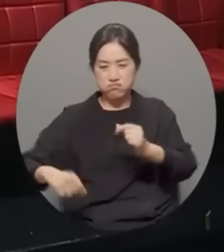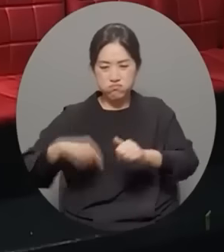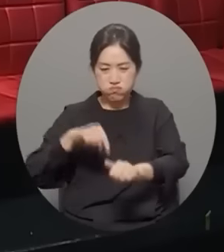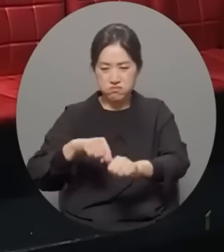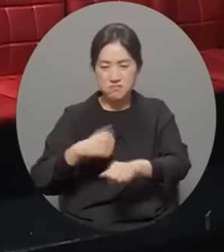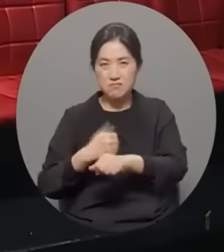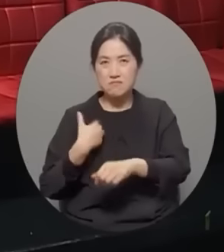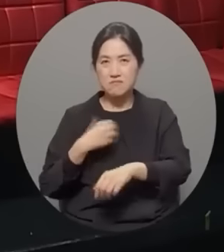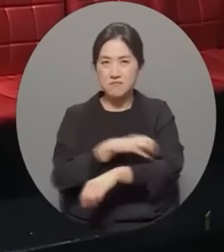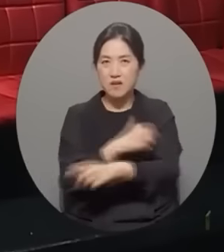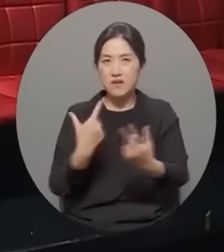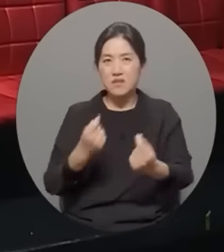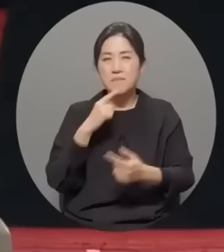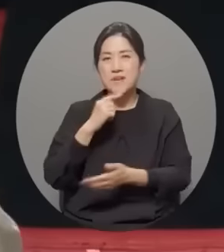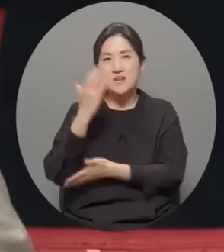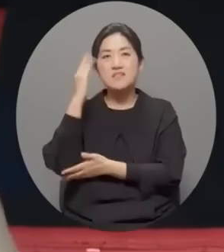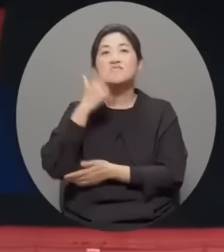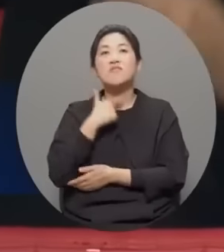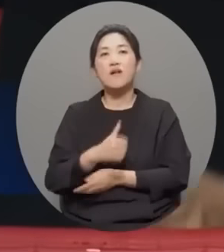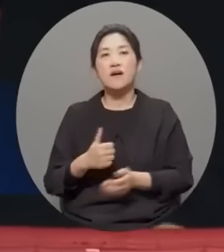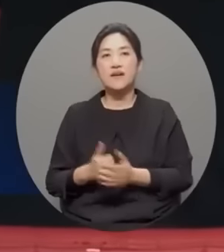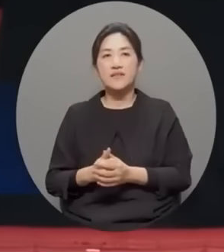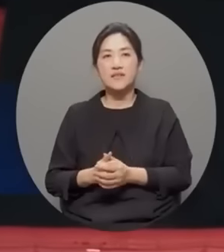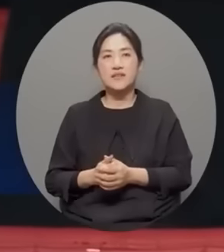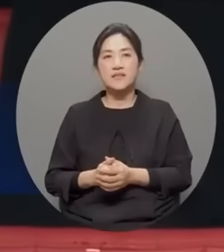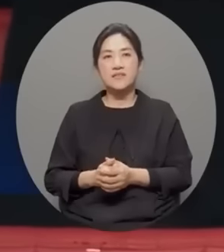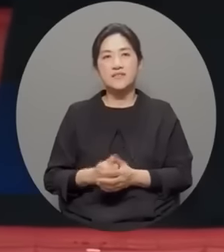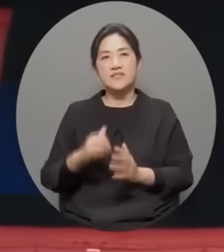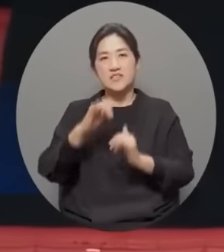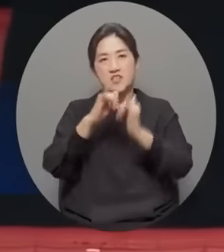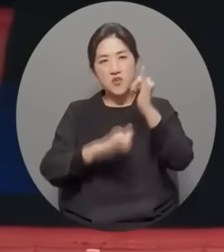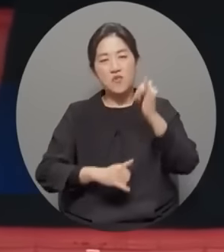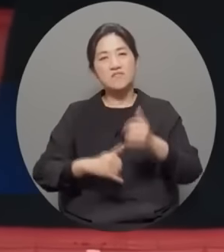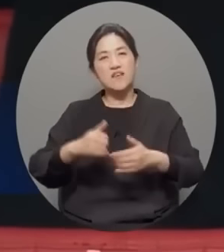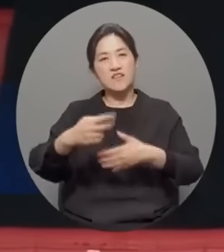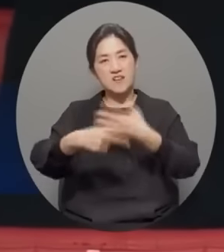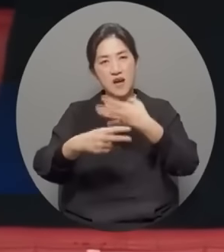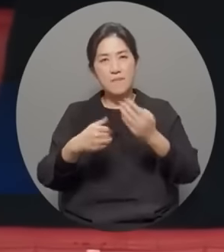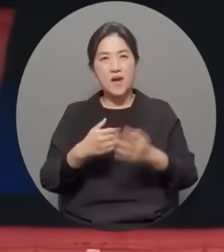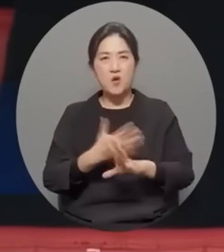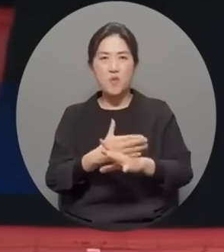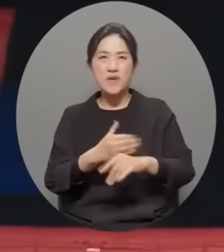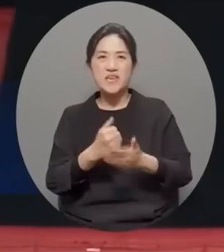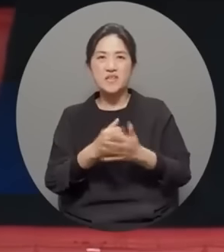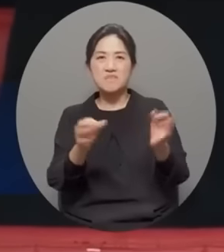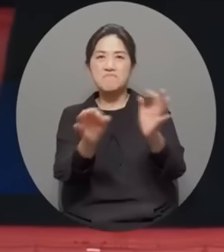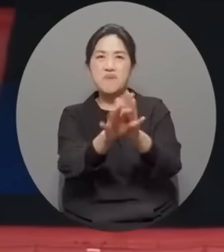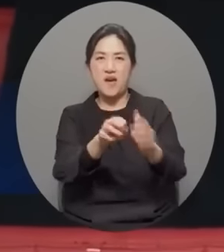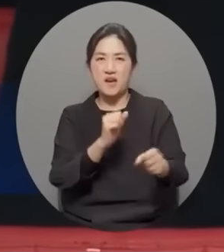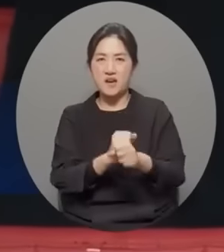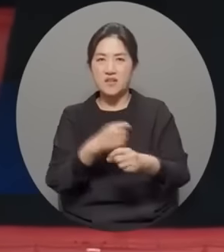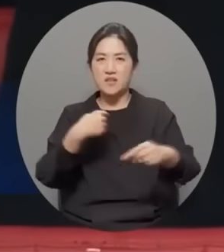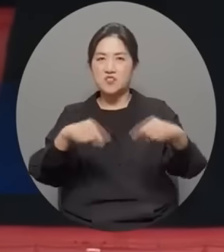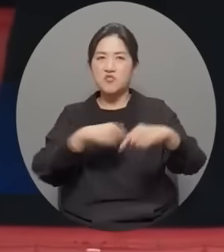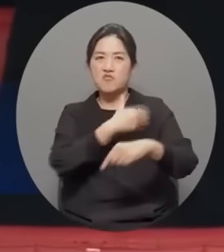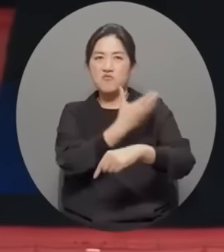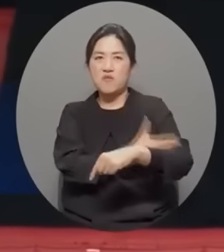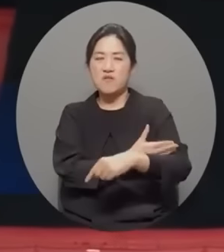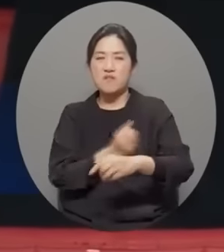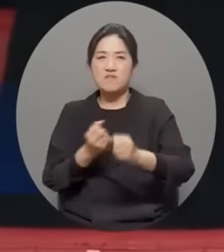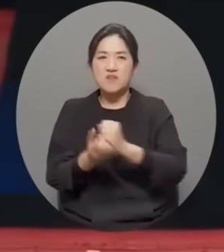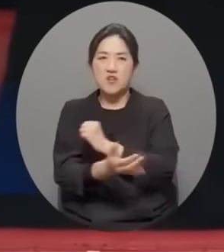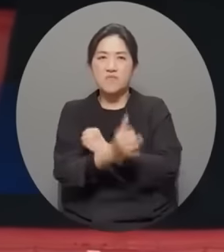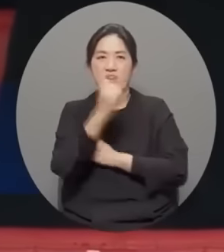소신을 강조했습니다. 사극과 이런 코미디를 없애는 것 자체는 아마 정치 권력의